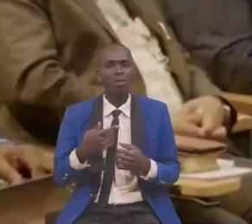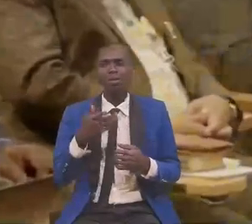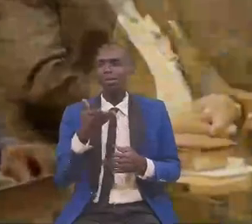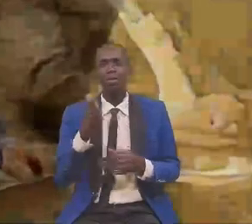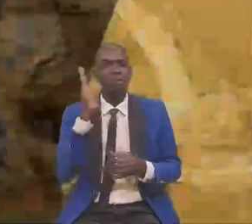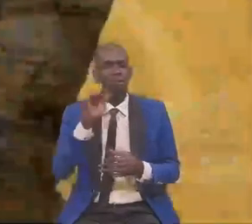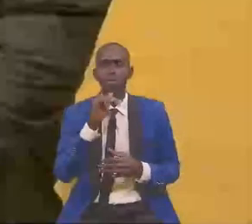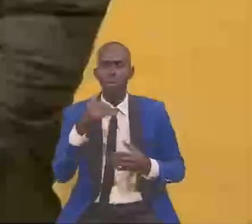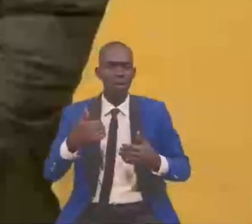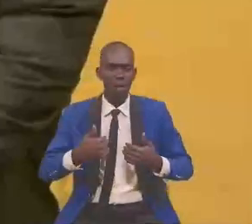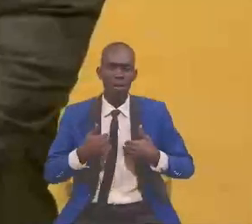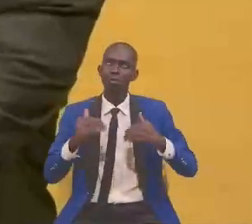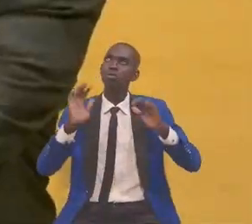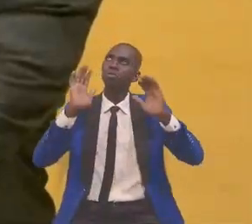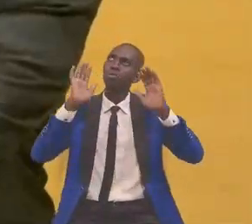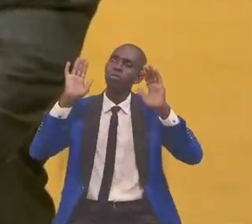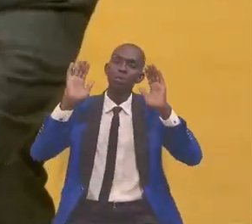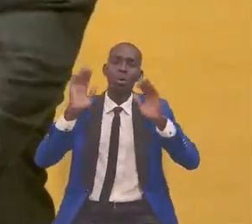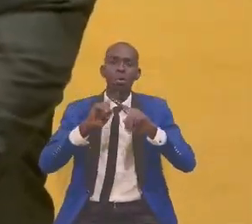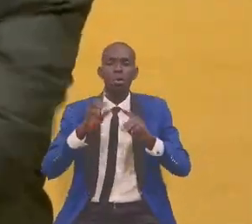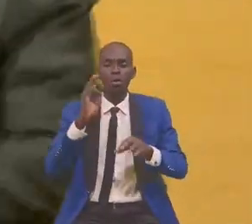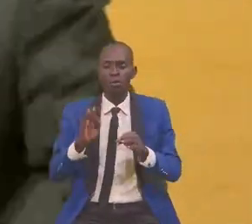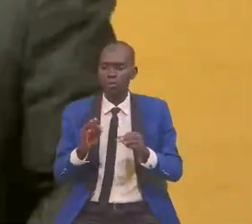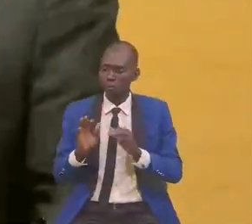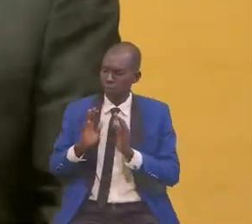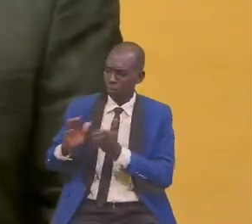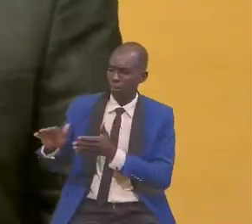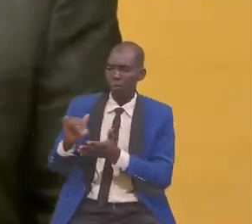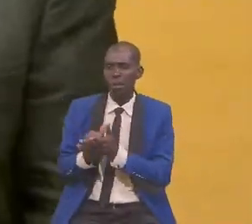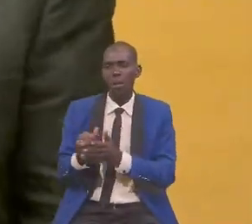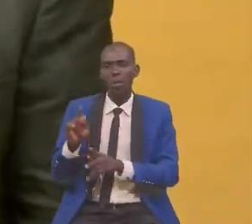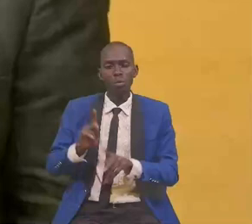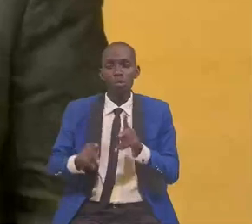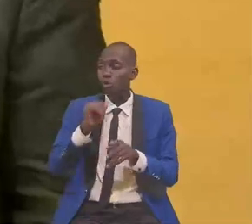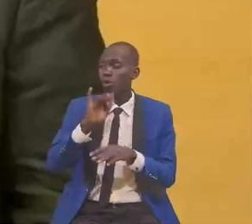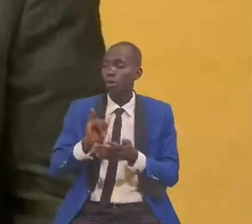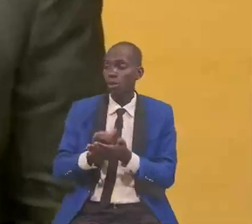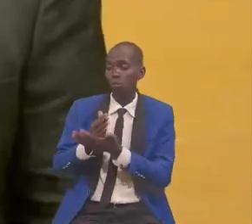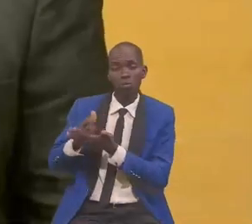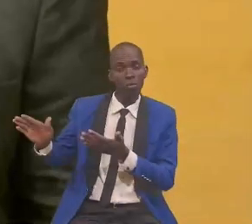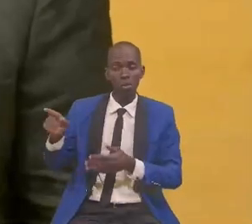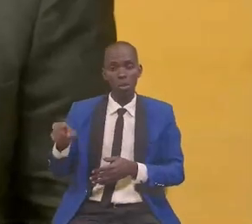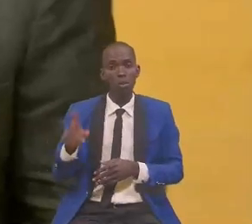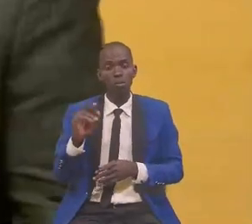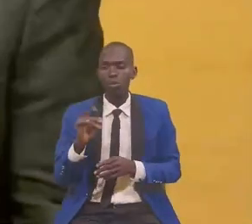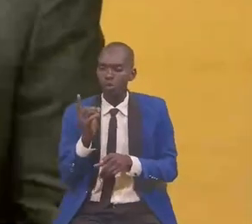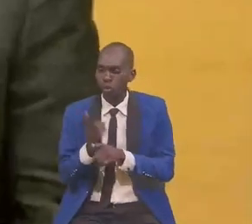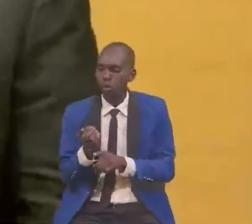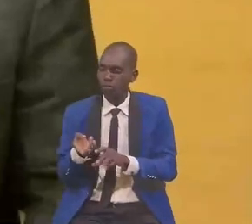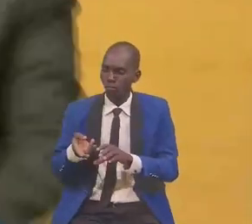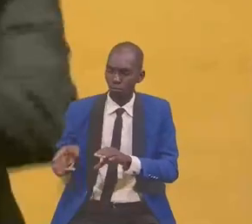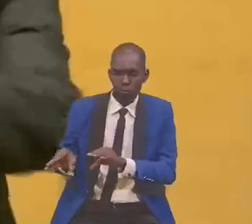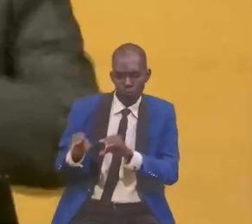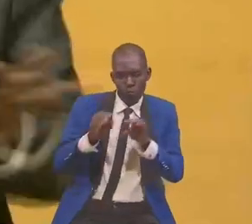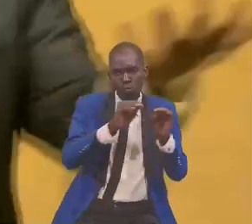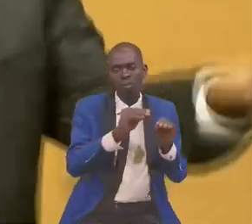ce lieu-là de 52, 53 personnes, hein, vous ne les abandonnez pas, vous reviendrez encore après. Et vous avez un assistant qui